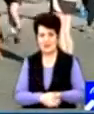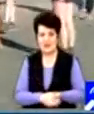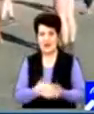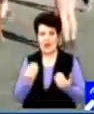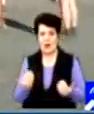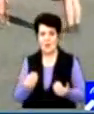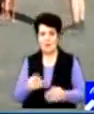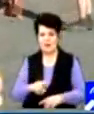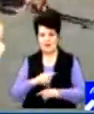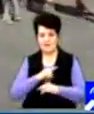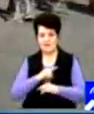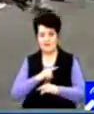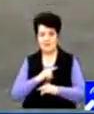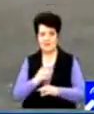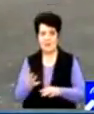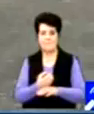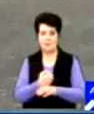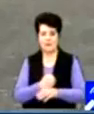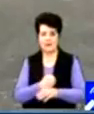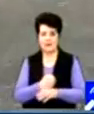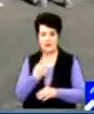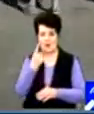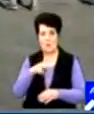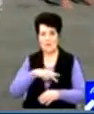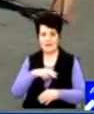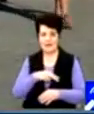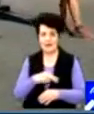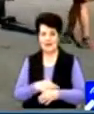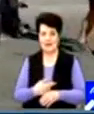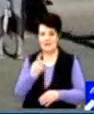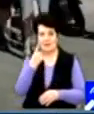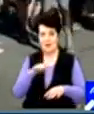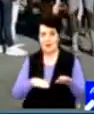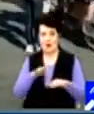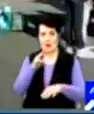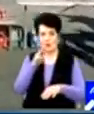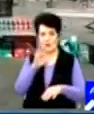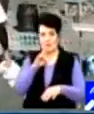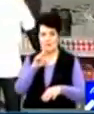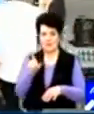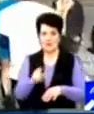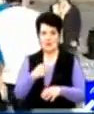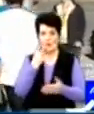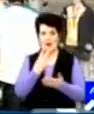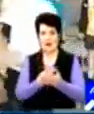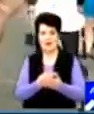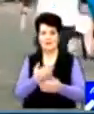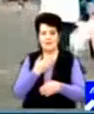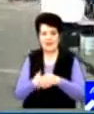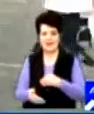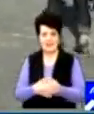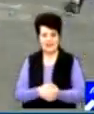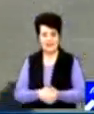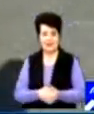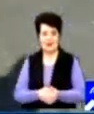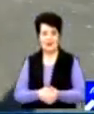la sfârșit, am primit o medalie de o tonă pe care vă arăt mai târziu.